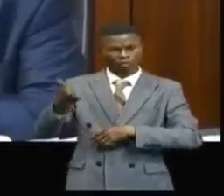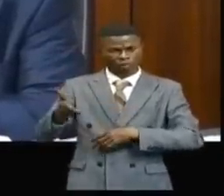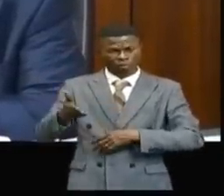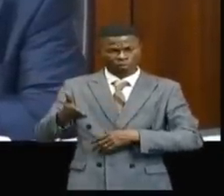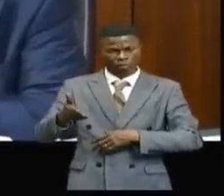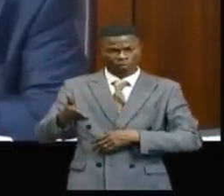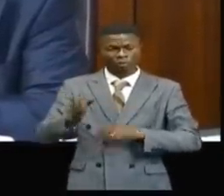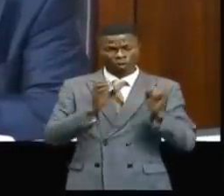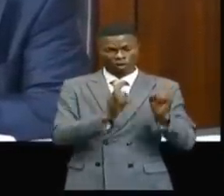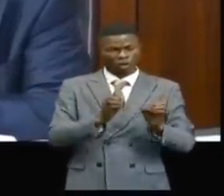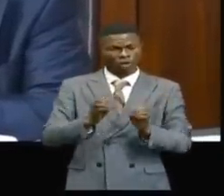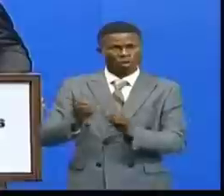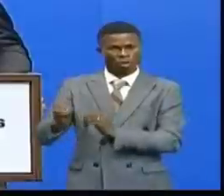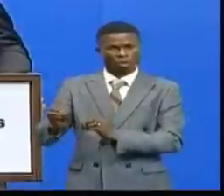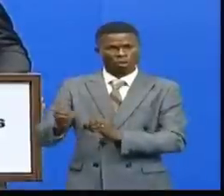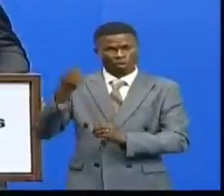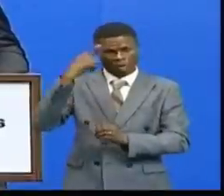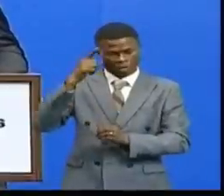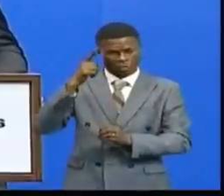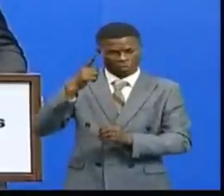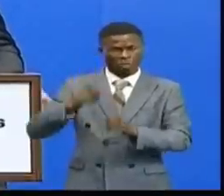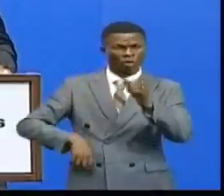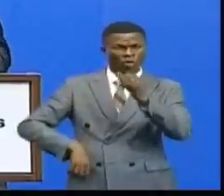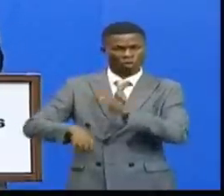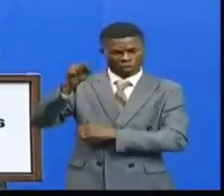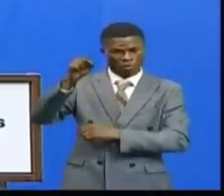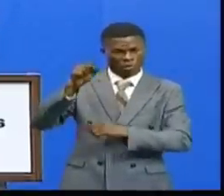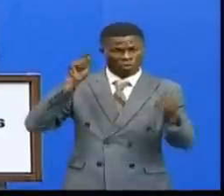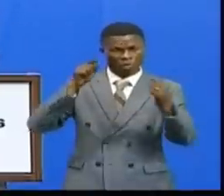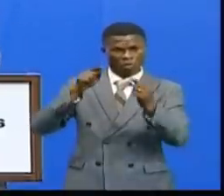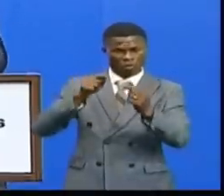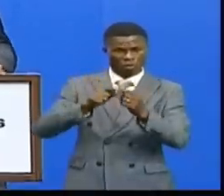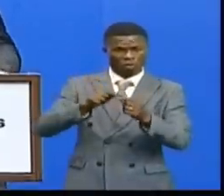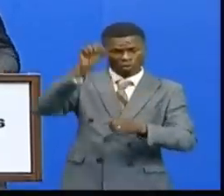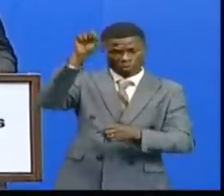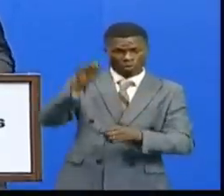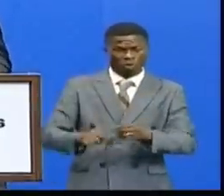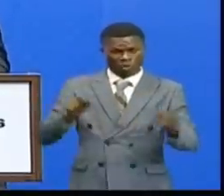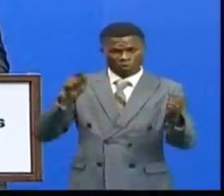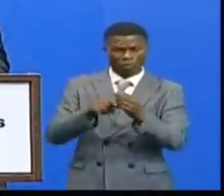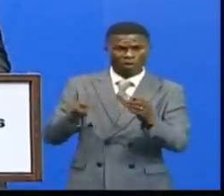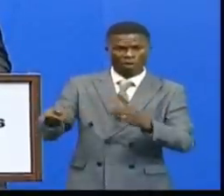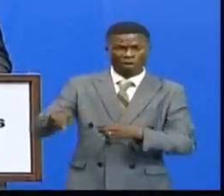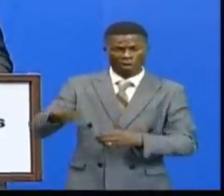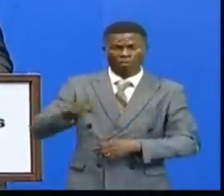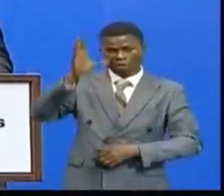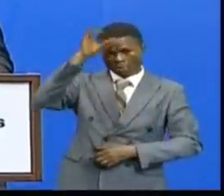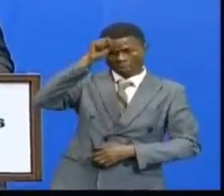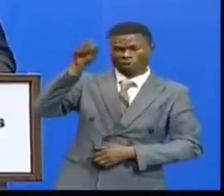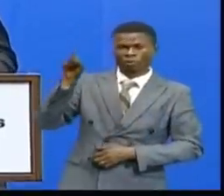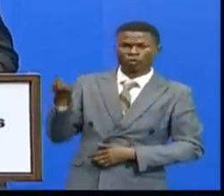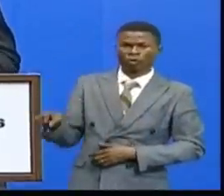celles-ci s'organisent pour le ratissage en direction du sud vers la province du Kwilu.